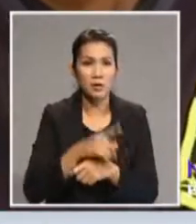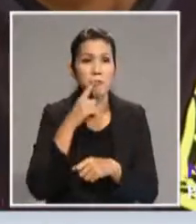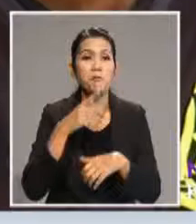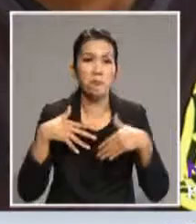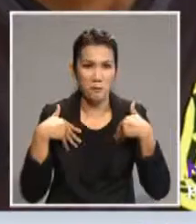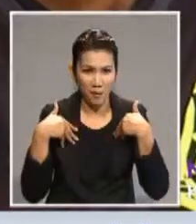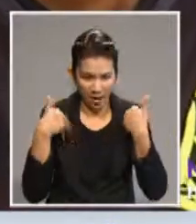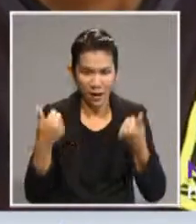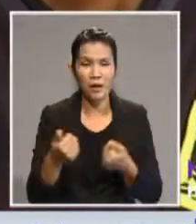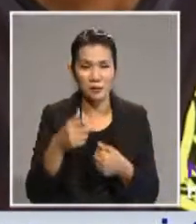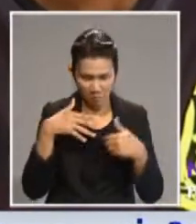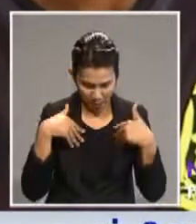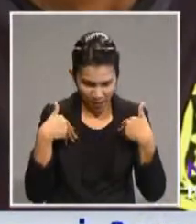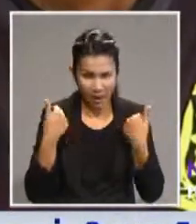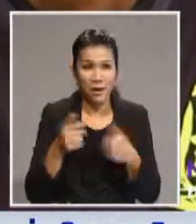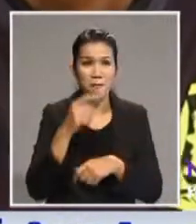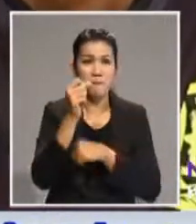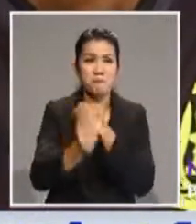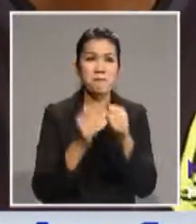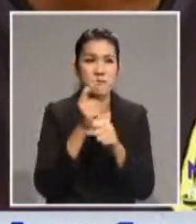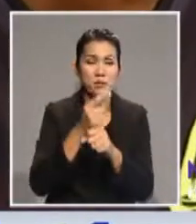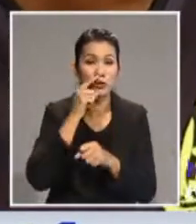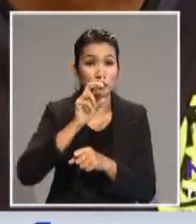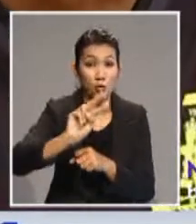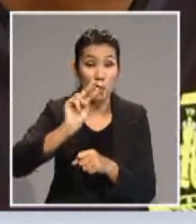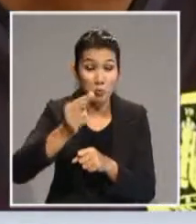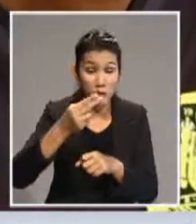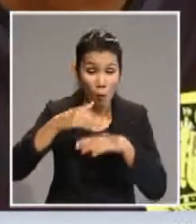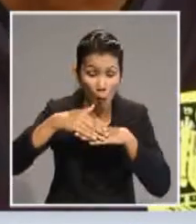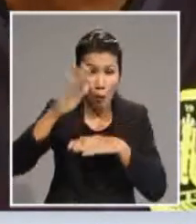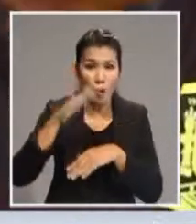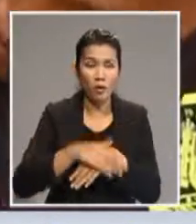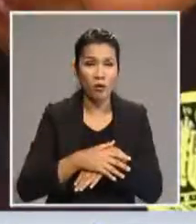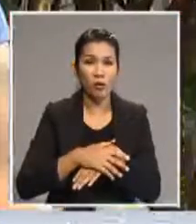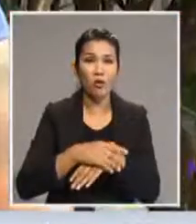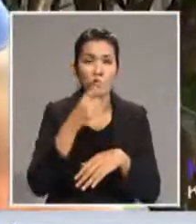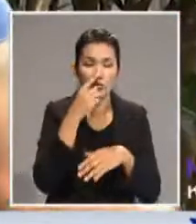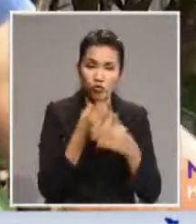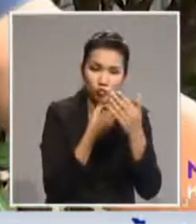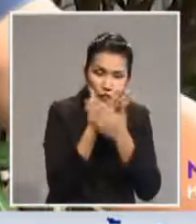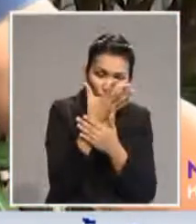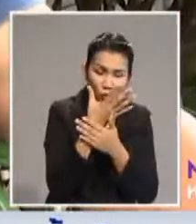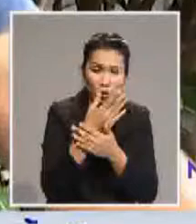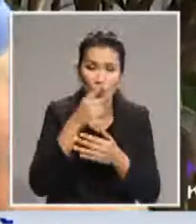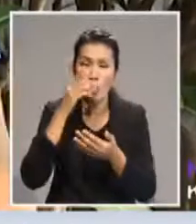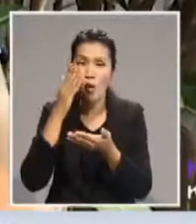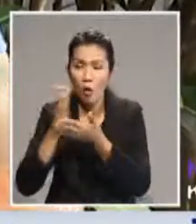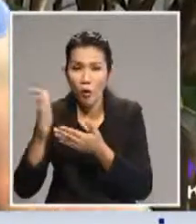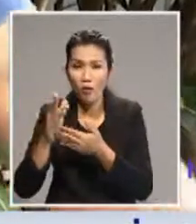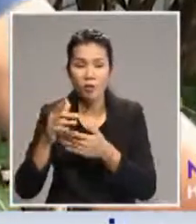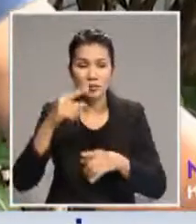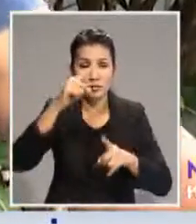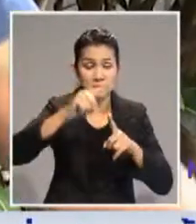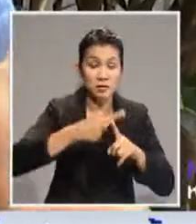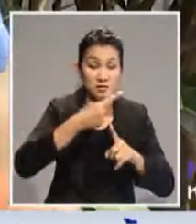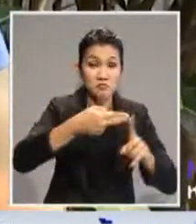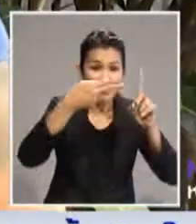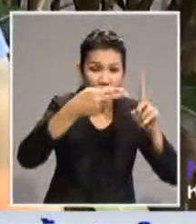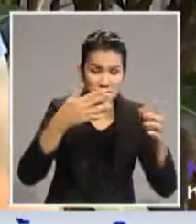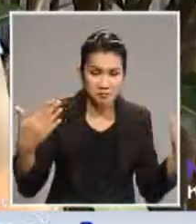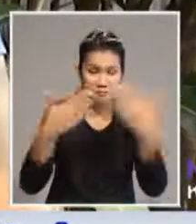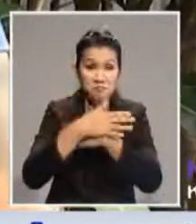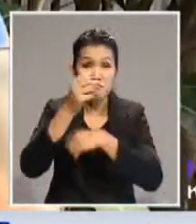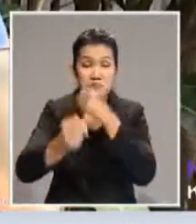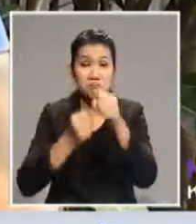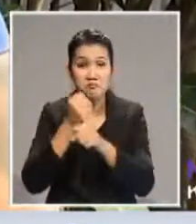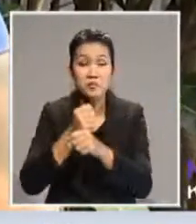ายไหมพี่เป็นยังไง บ้างสบายครับสบายปีนึงก็20,000กว่าบาท ปีนึง2หักทั้งต้นทั้งดอกด้วย จากที่เดือนละ10,000 ครับ เหลือปีละ20,000 ครับ